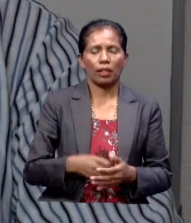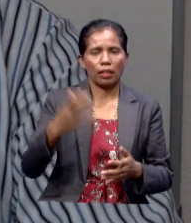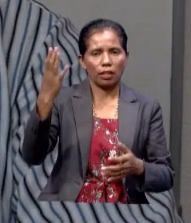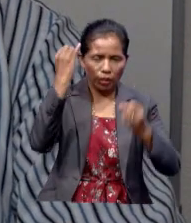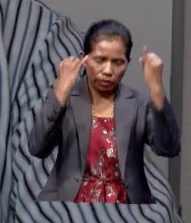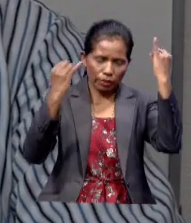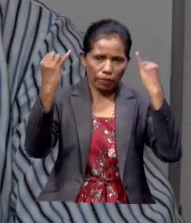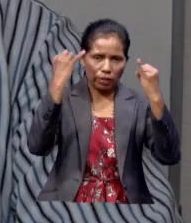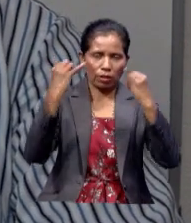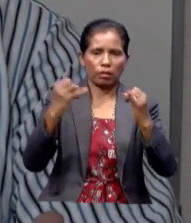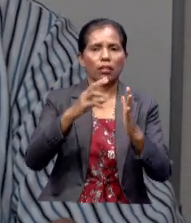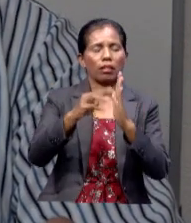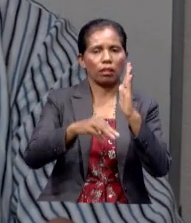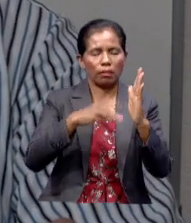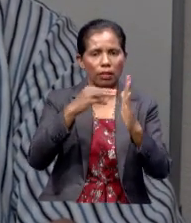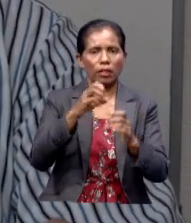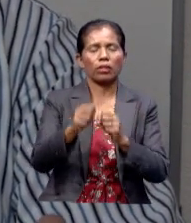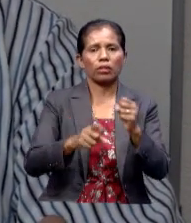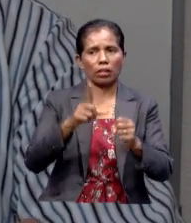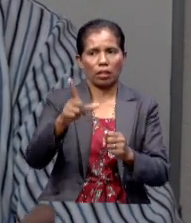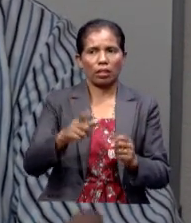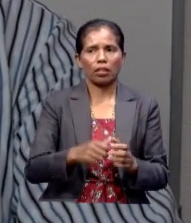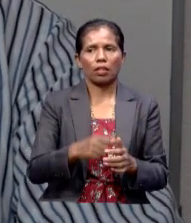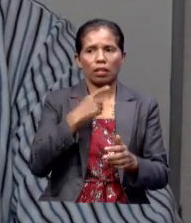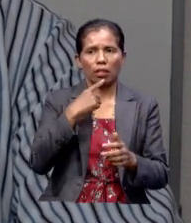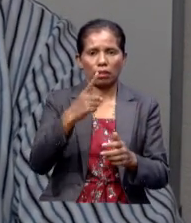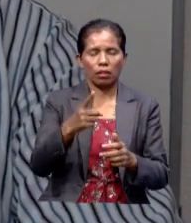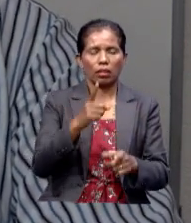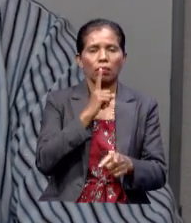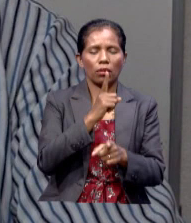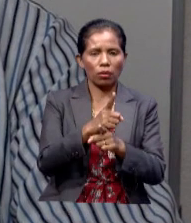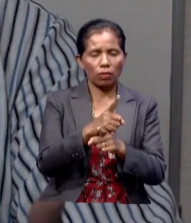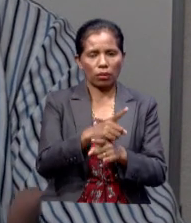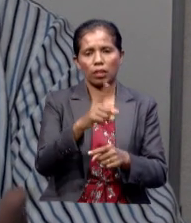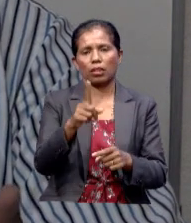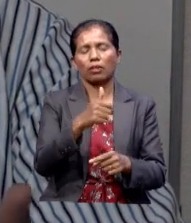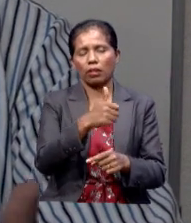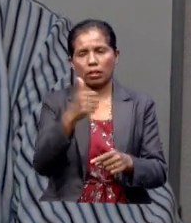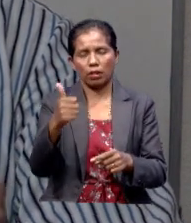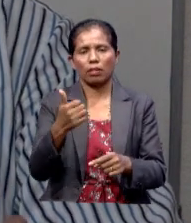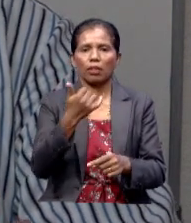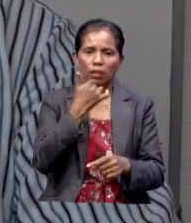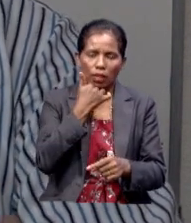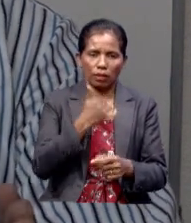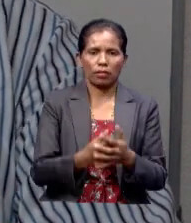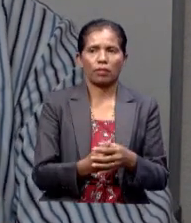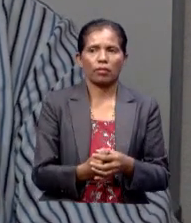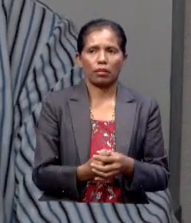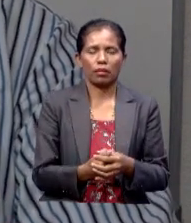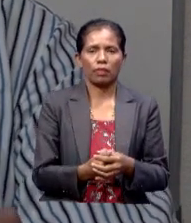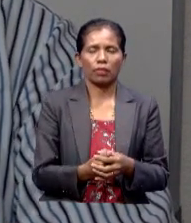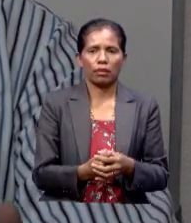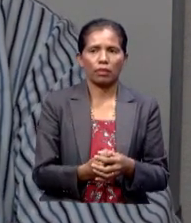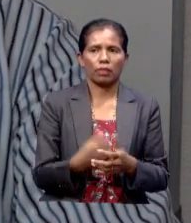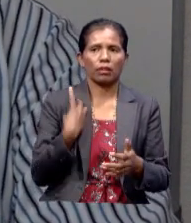media sosial ne konfundi balu dan idan yang berpuas, ida balu fali dan idan yang salah antau Fundação